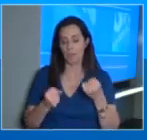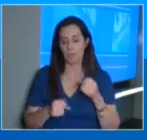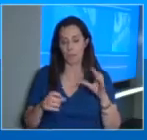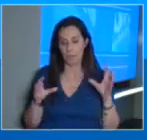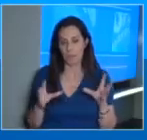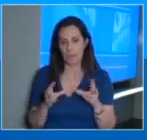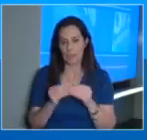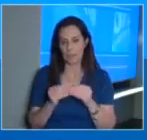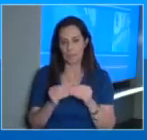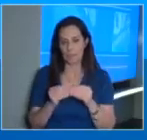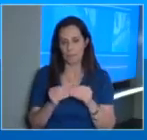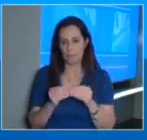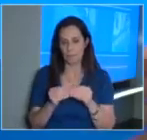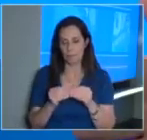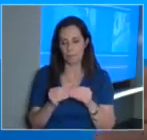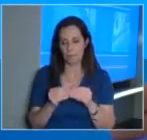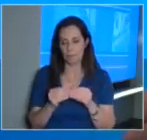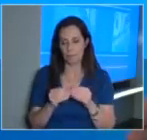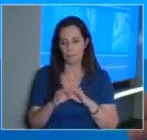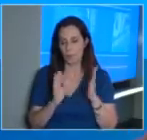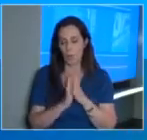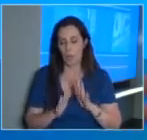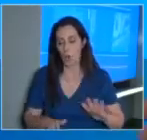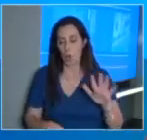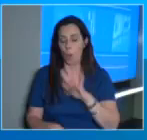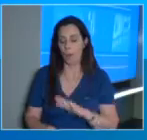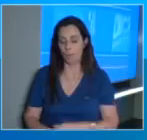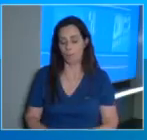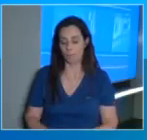עם המפגילים שלהם בכל אירופה,